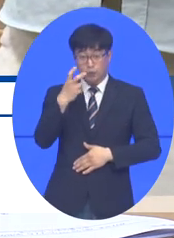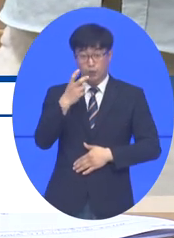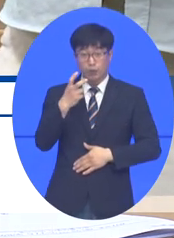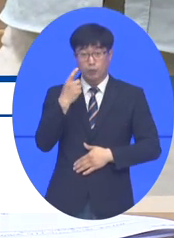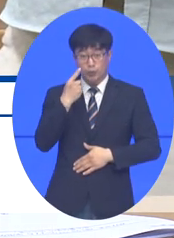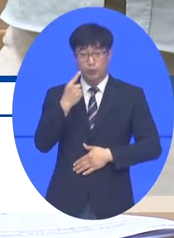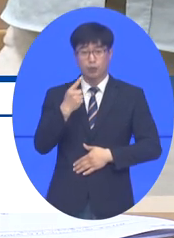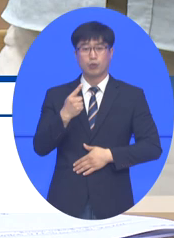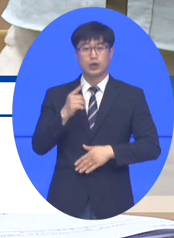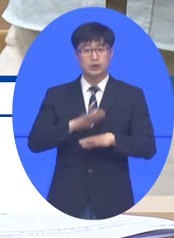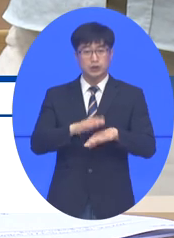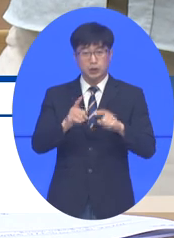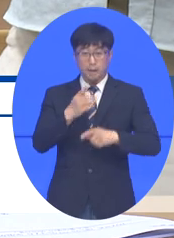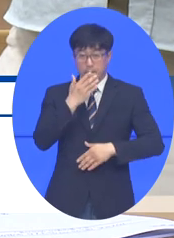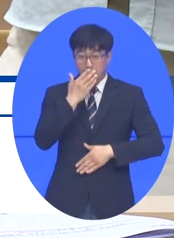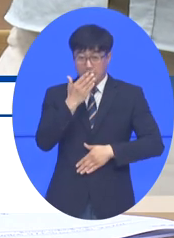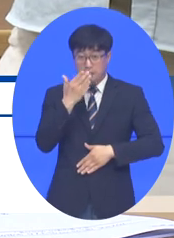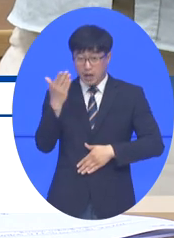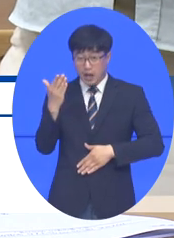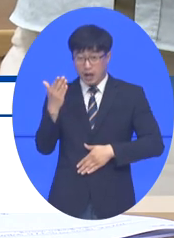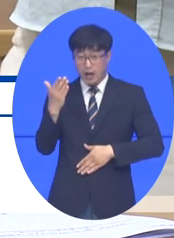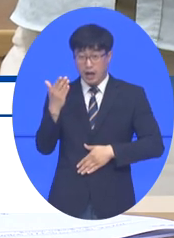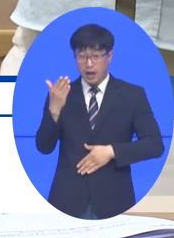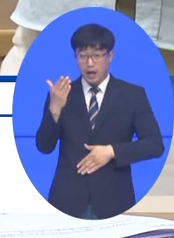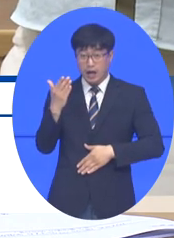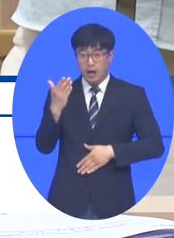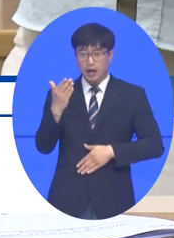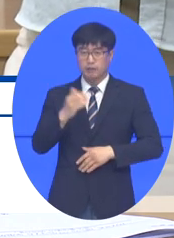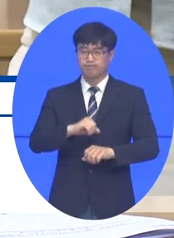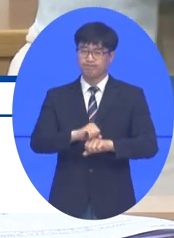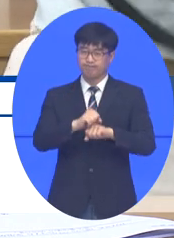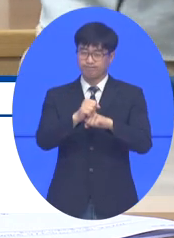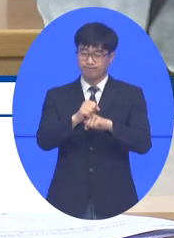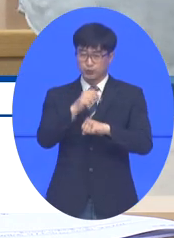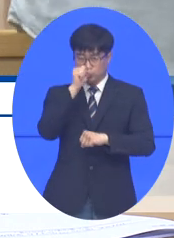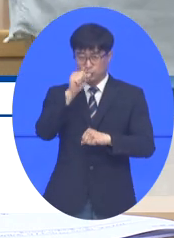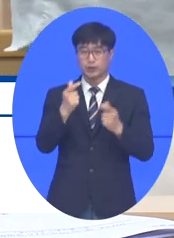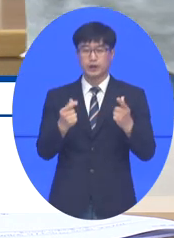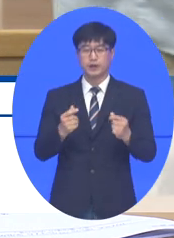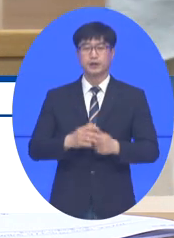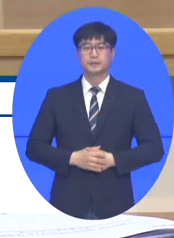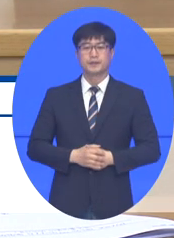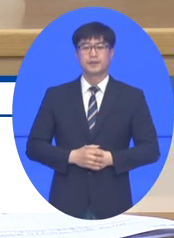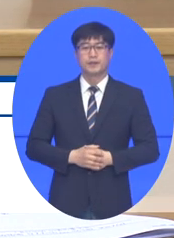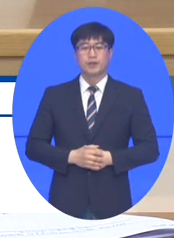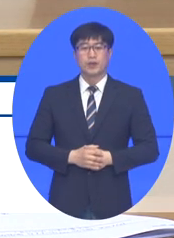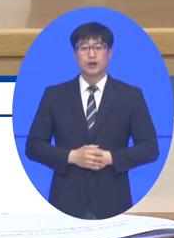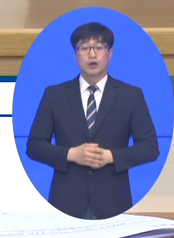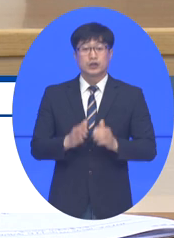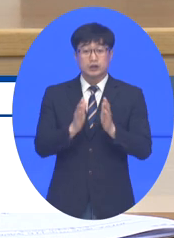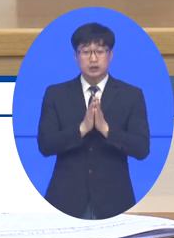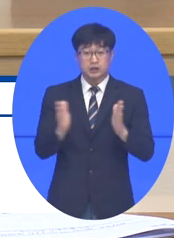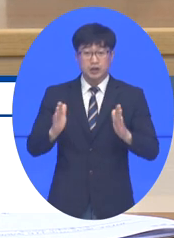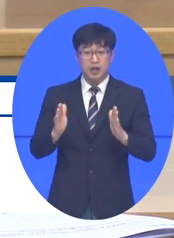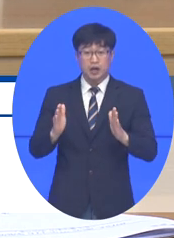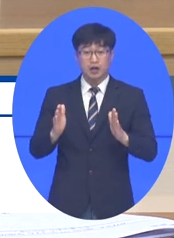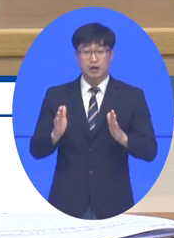검토를 해보고 실천을 옮길 수 있는 것들을 차곡차곡 쌓아갔으면 좋겠습니다.